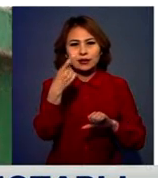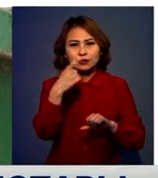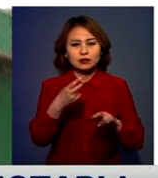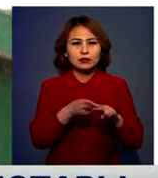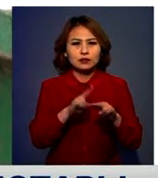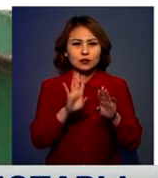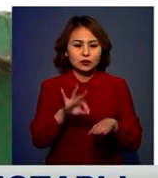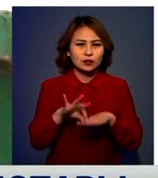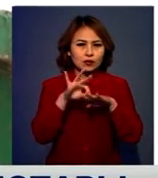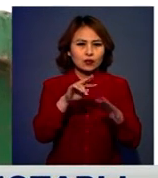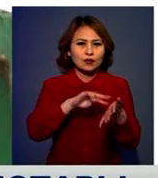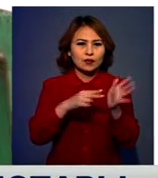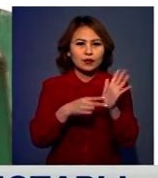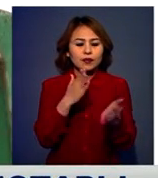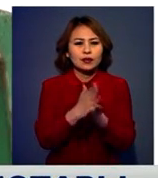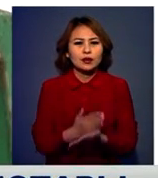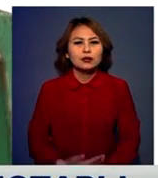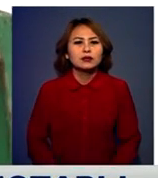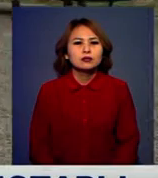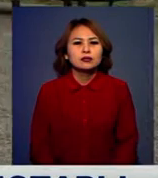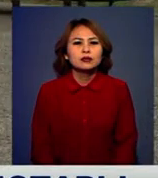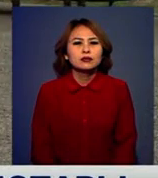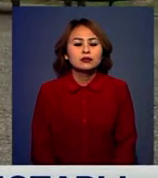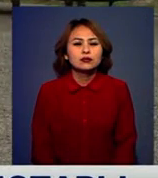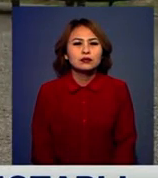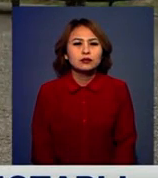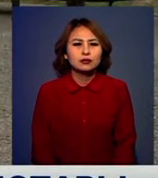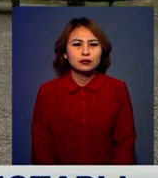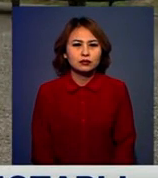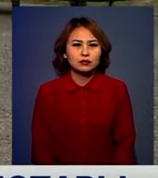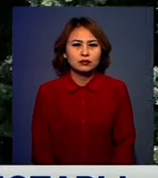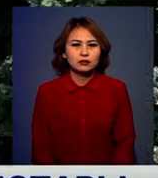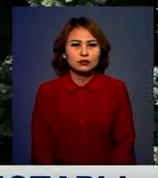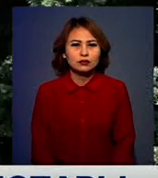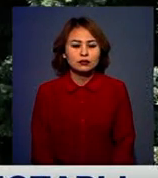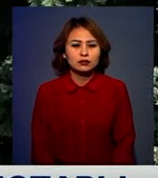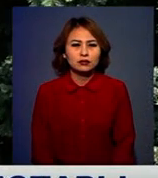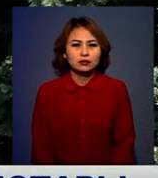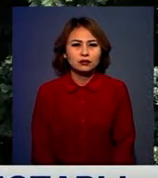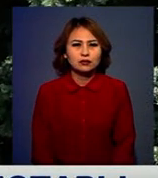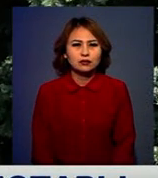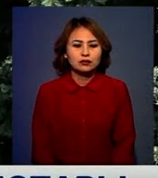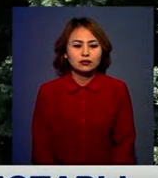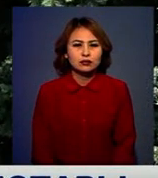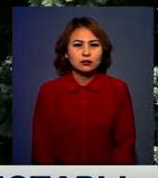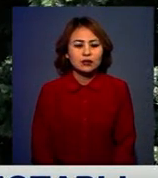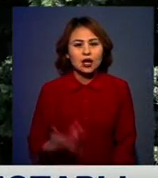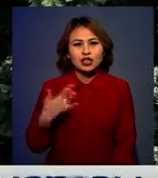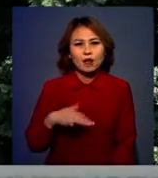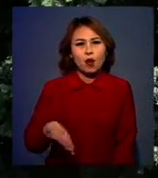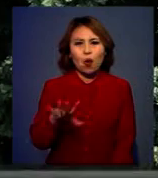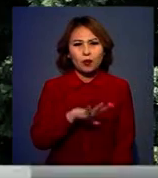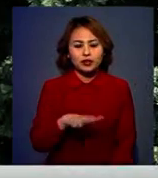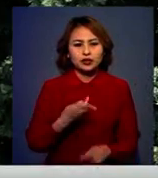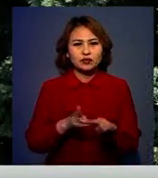химиялық өңдеуден өтеді деп жоспарланып отыр. Жамбыл облысы бойынша